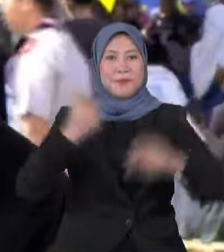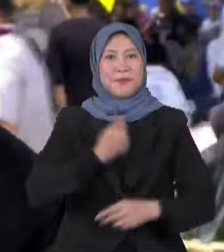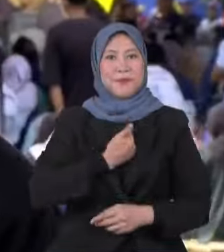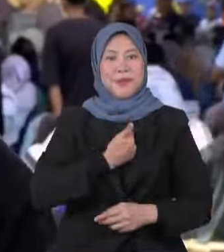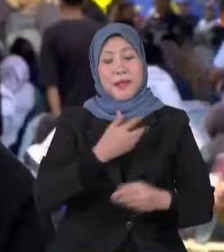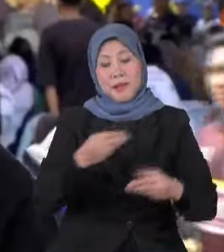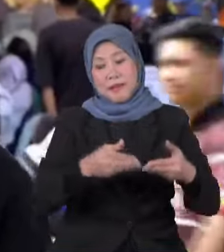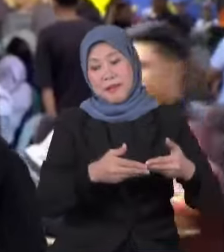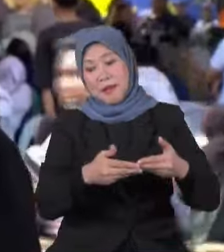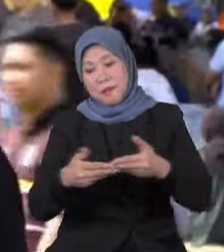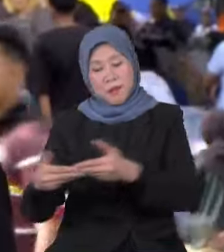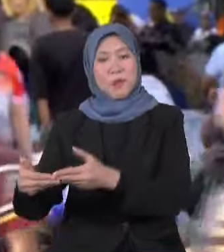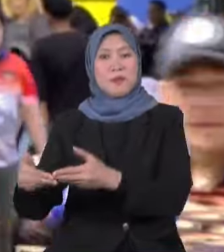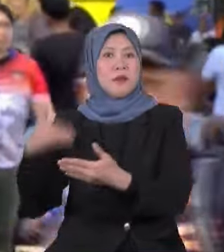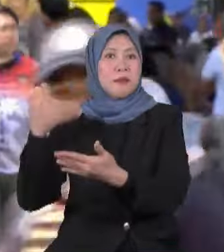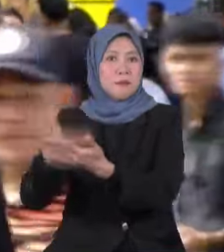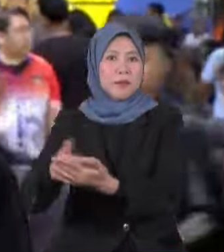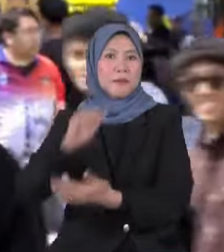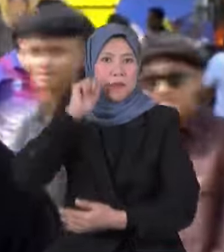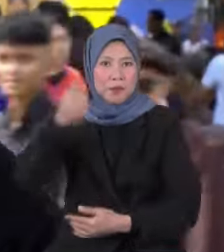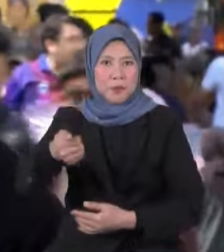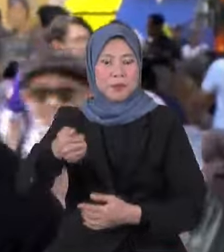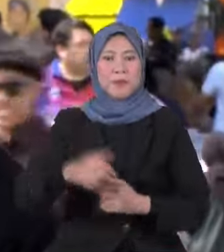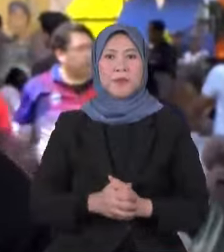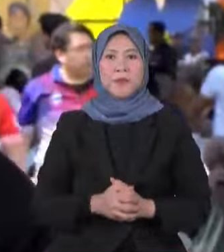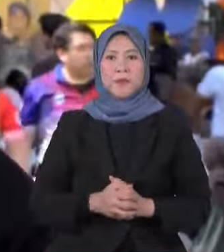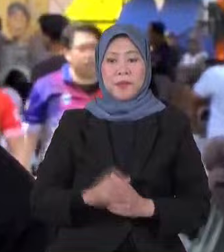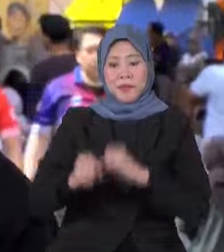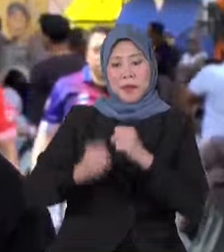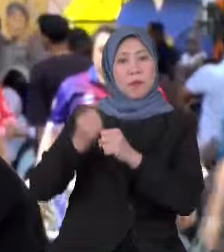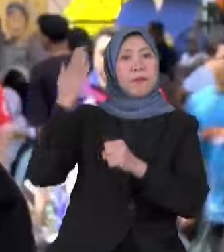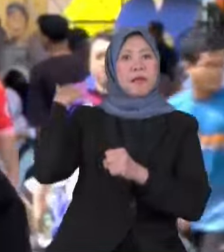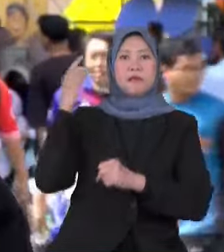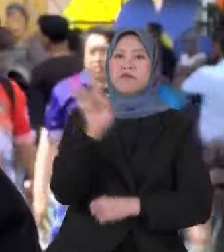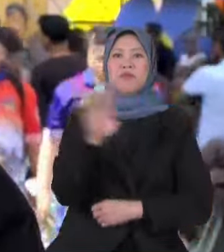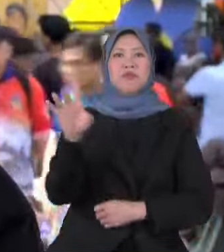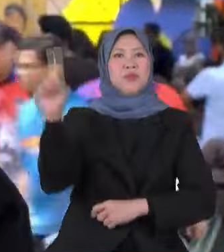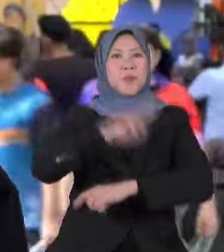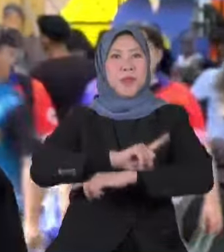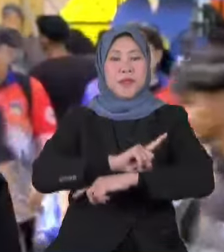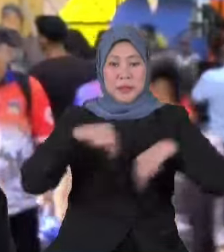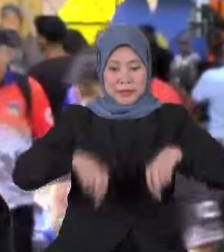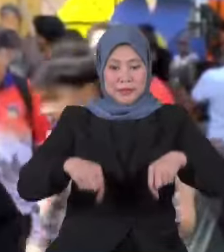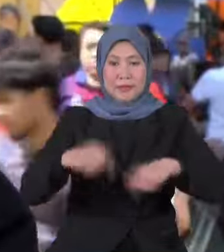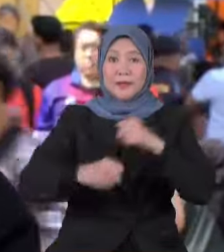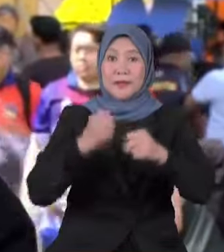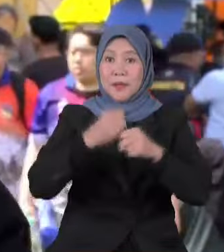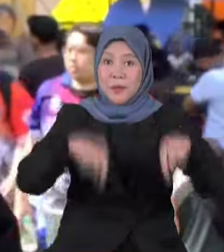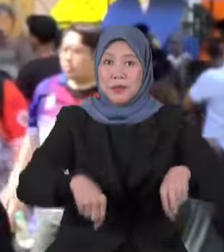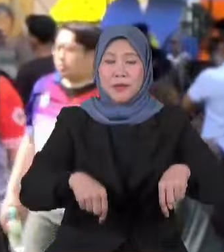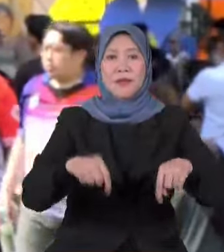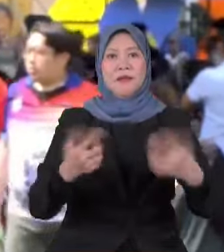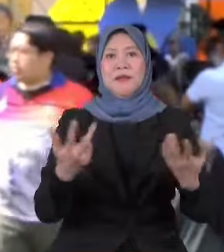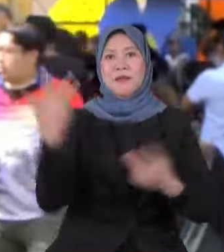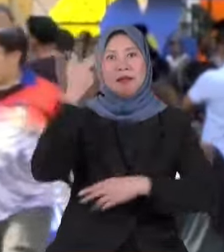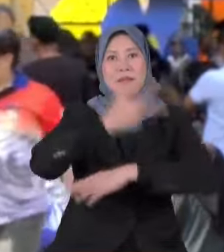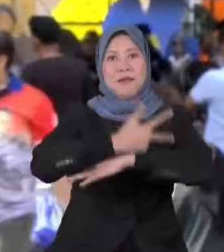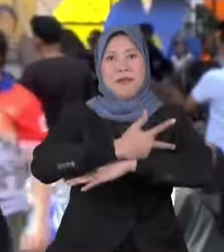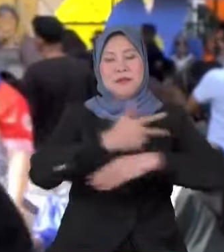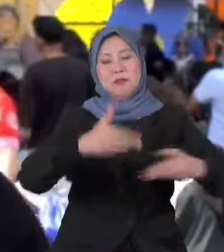will continue until tomorrow. Ini maksudnya tahun lepas kita buat satu hari je. Tahun ni kita buat tiga hari. Tiga hari kita yang penuh pack. Ada 72